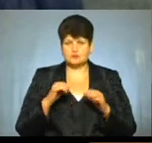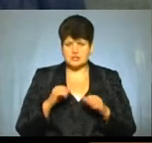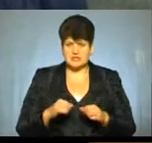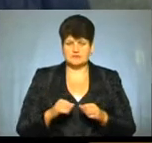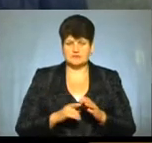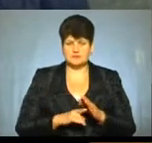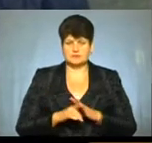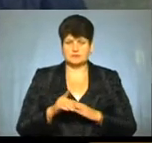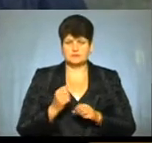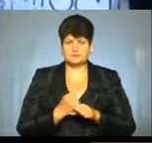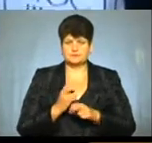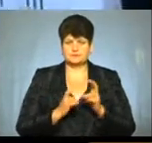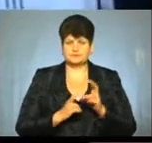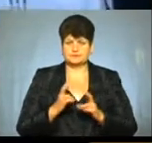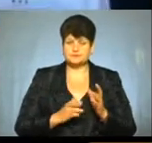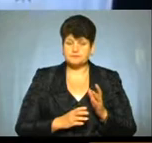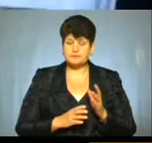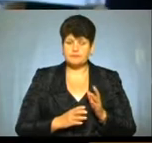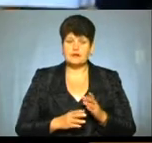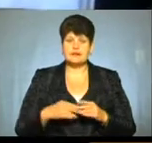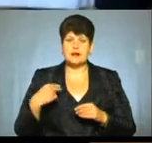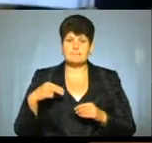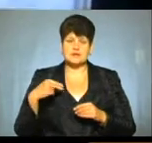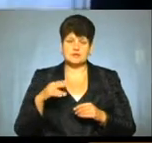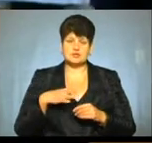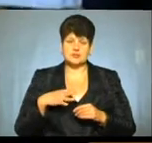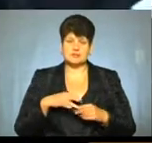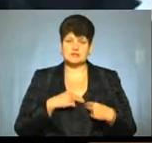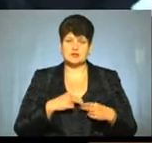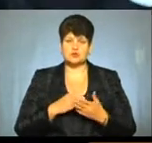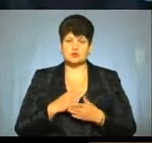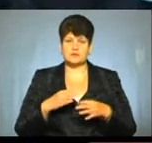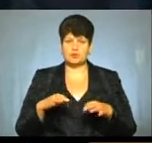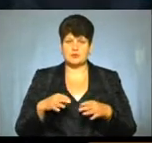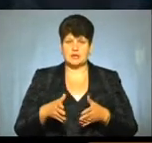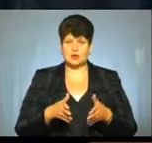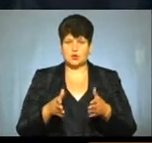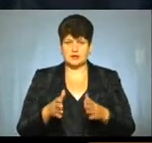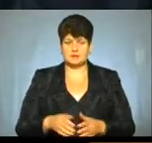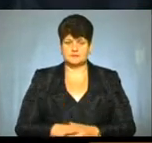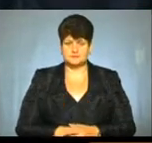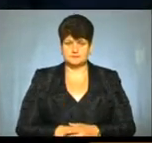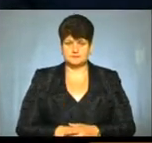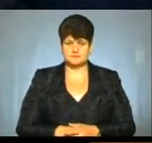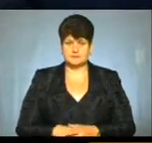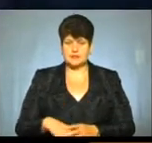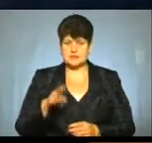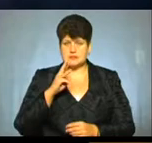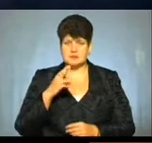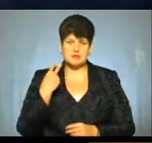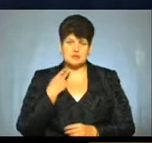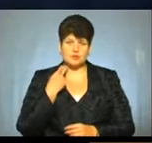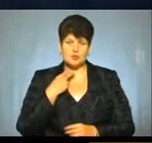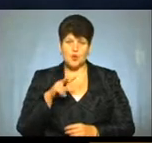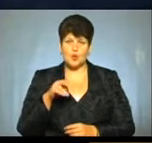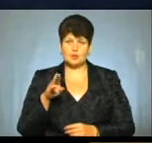підприємств. Оце наша вимога. На президента з плакатами чекають працівники служби автомобільних доріг. Зарплата